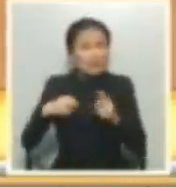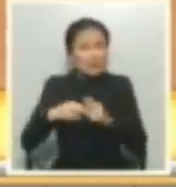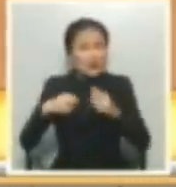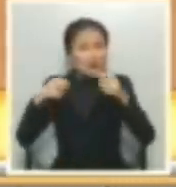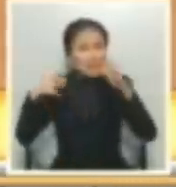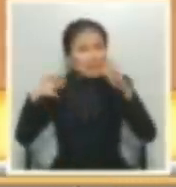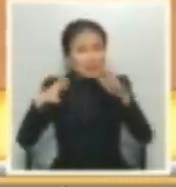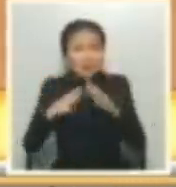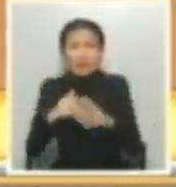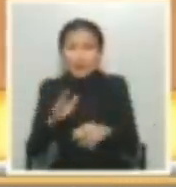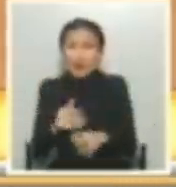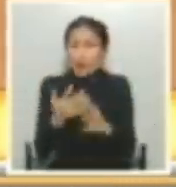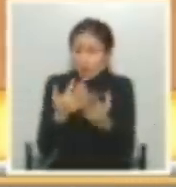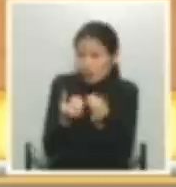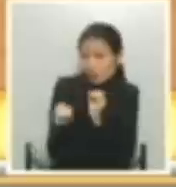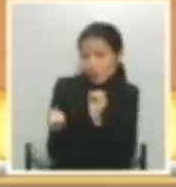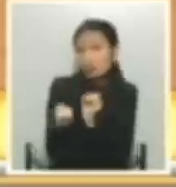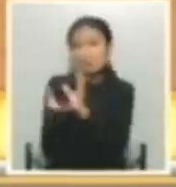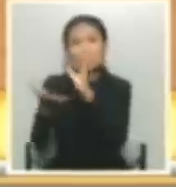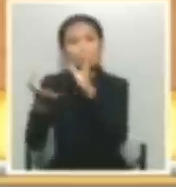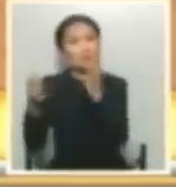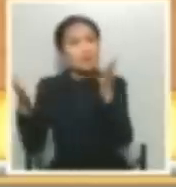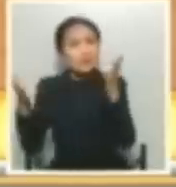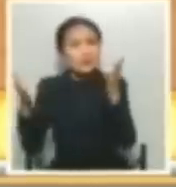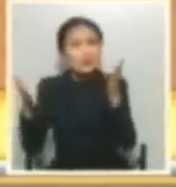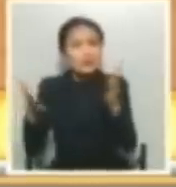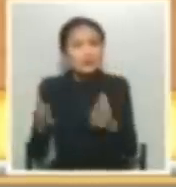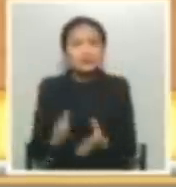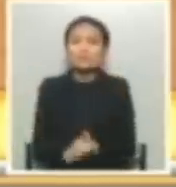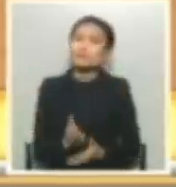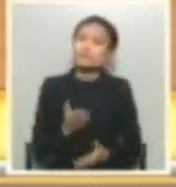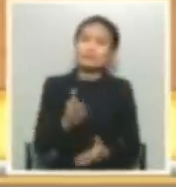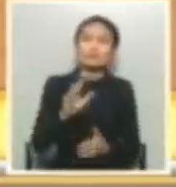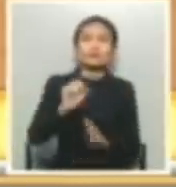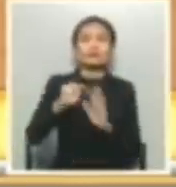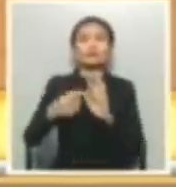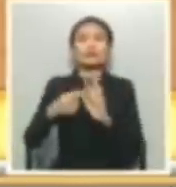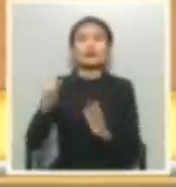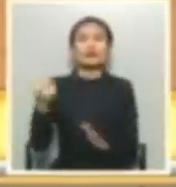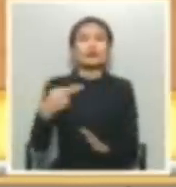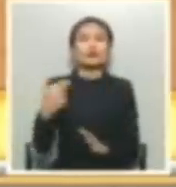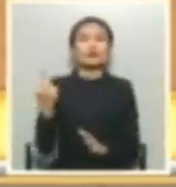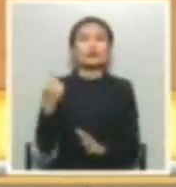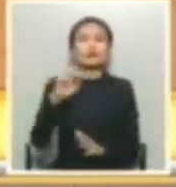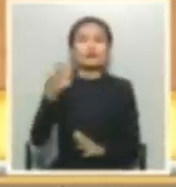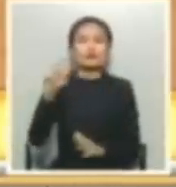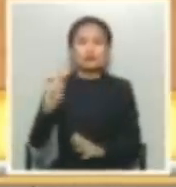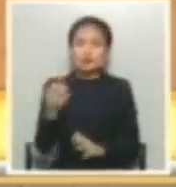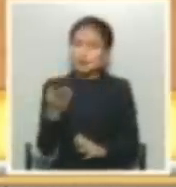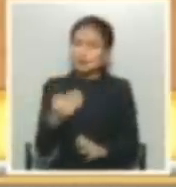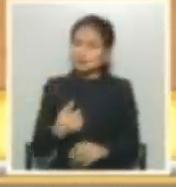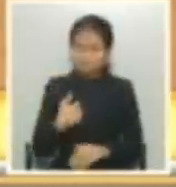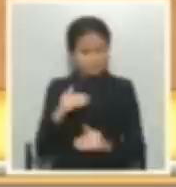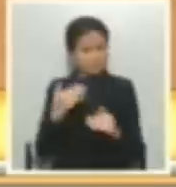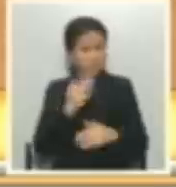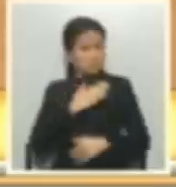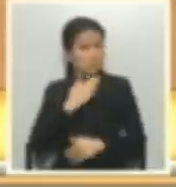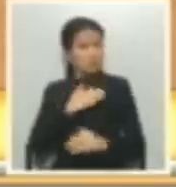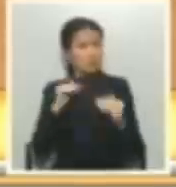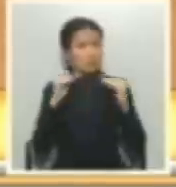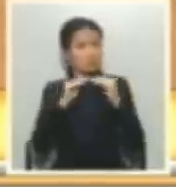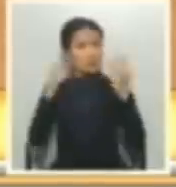ให้เกิดความเสียหายกับท่านนะครับเชิญท่านสาธิตครับ อย่าเพิ่งท่านประธานครับอย่างนี้ไม่เป็นธรรมกับผมแน่ท่านเป็นประธาน